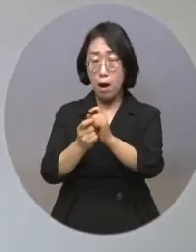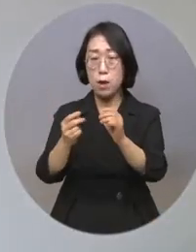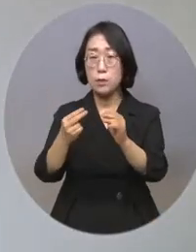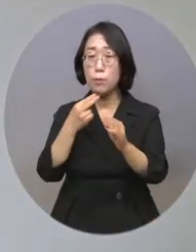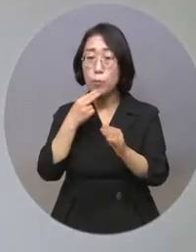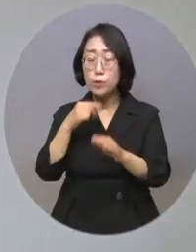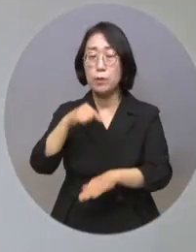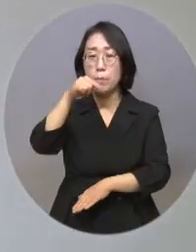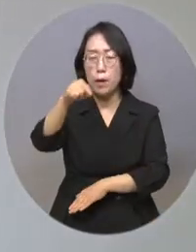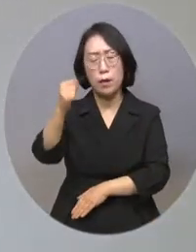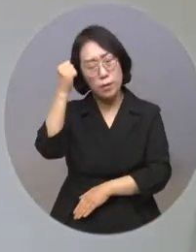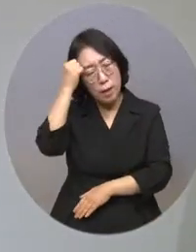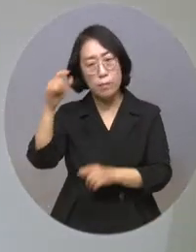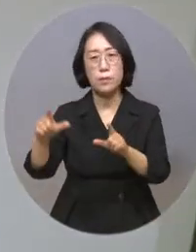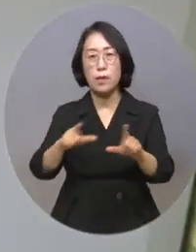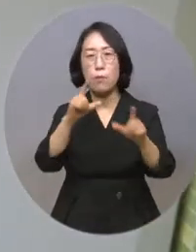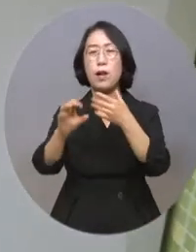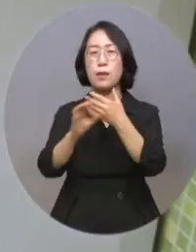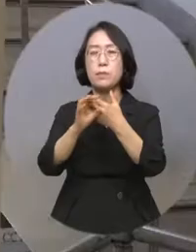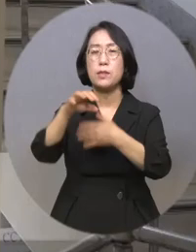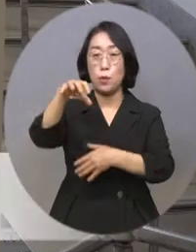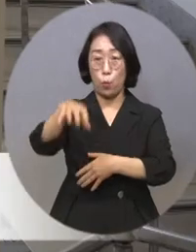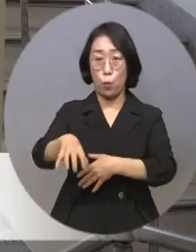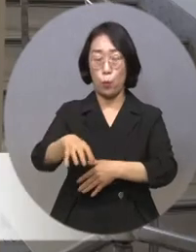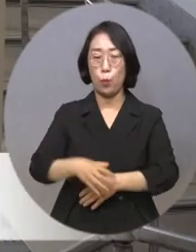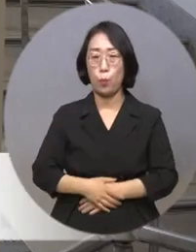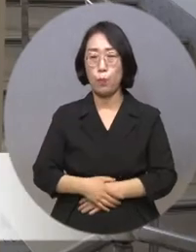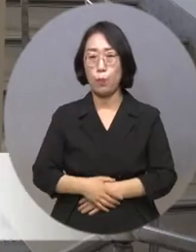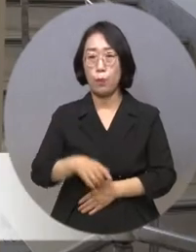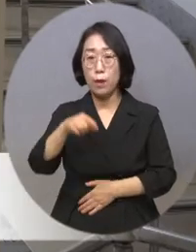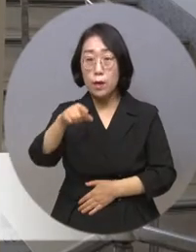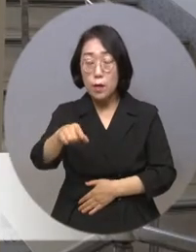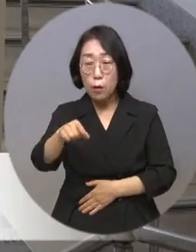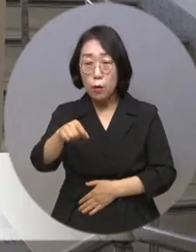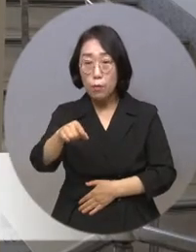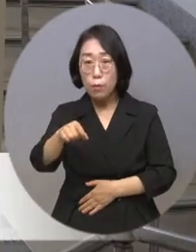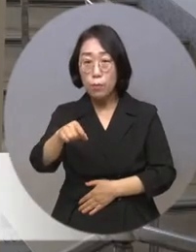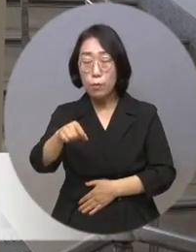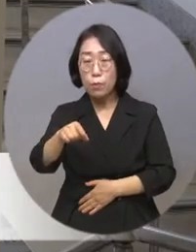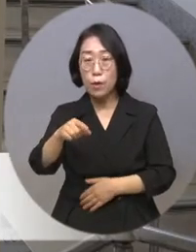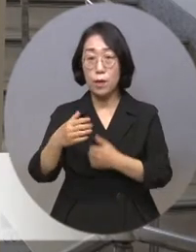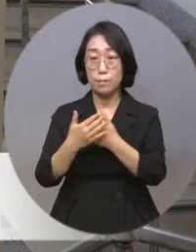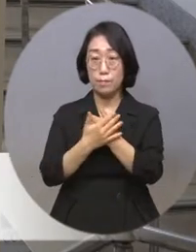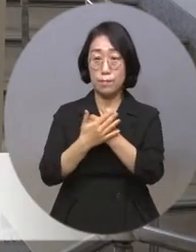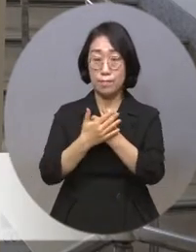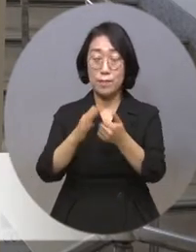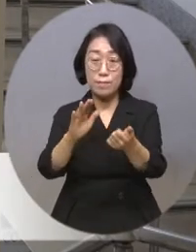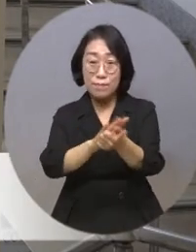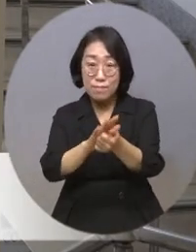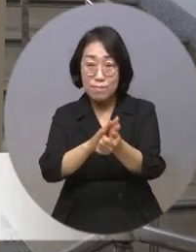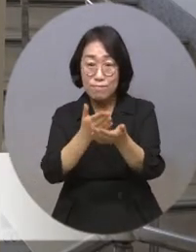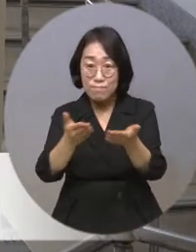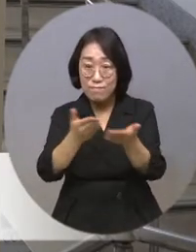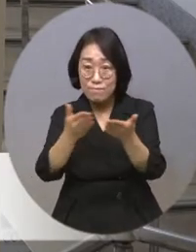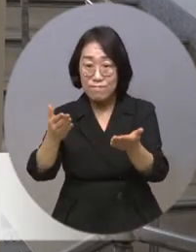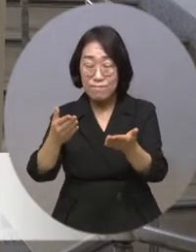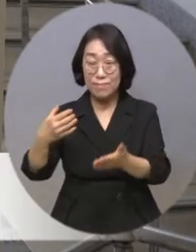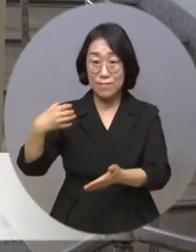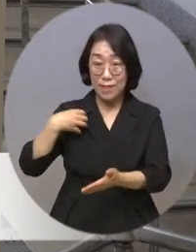가장 쉽게 찾는 비주택 숙소입니다. 이런 사업을 하게 된 거에 대해서